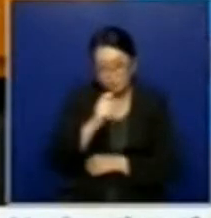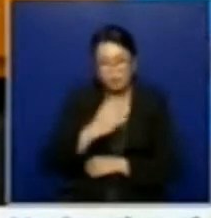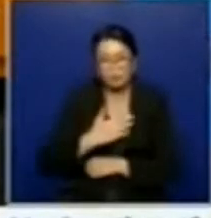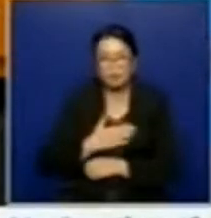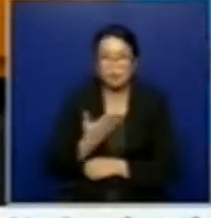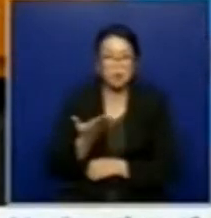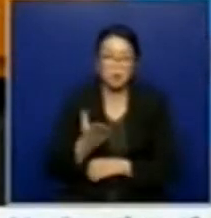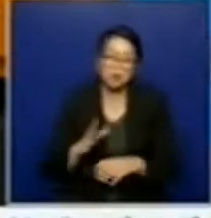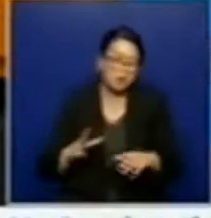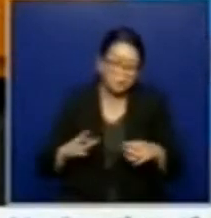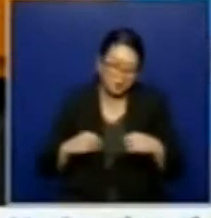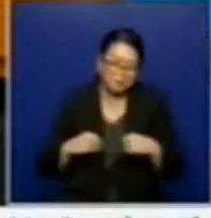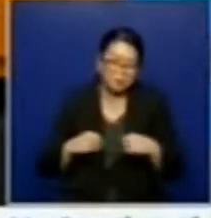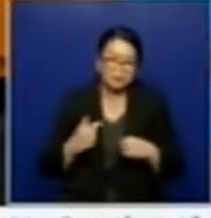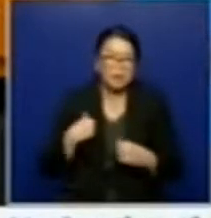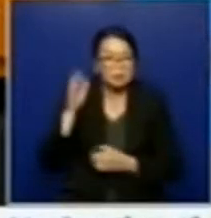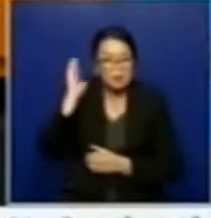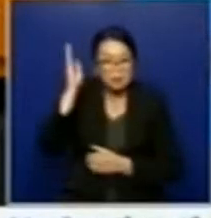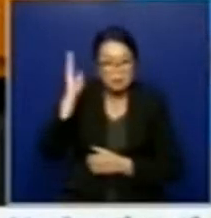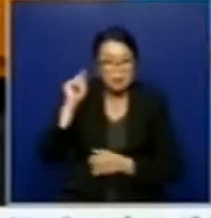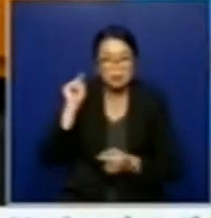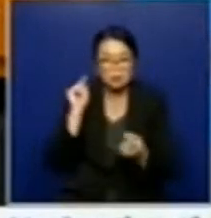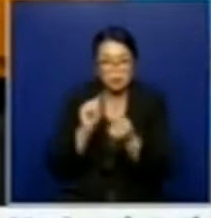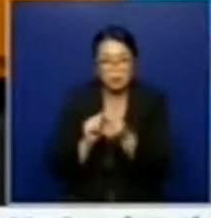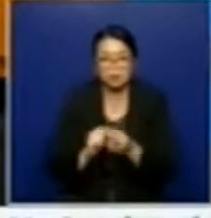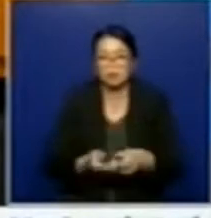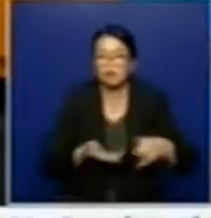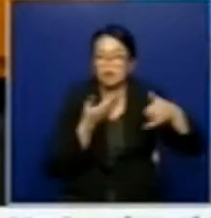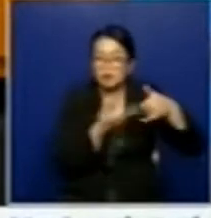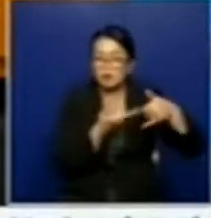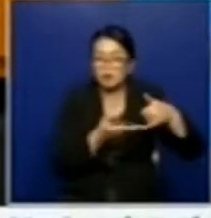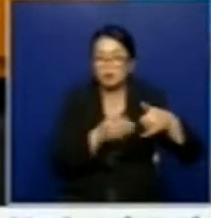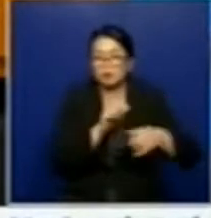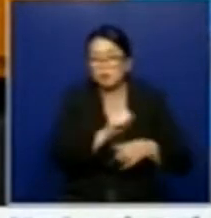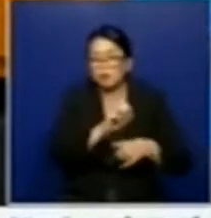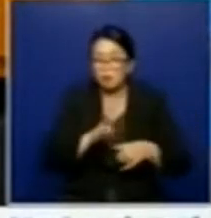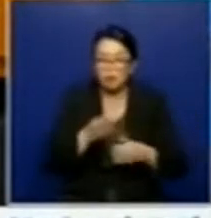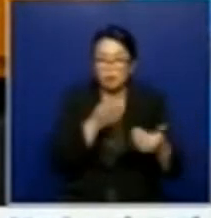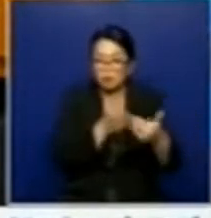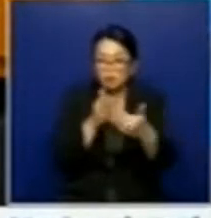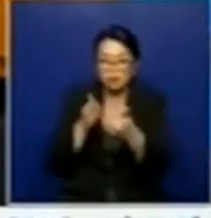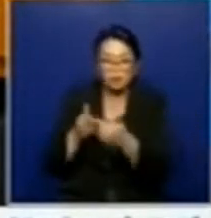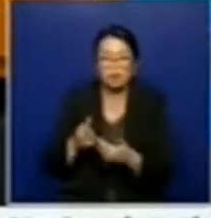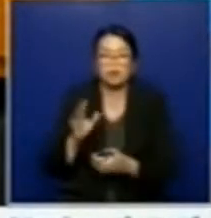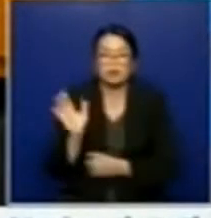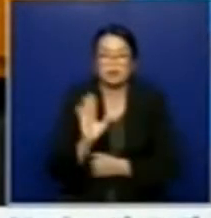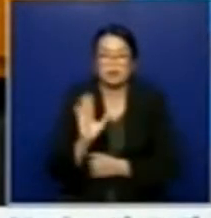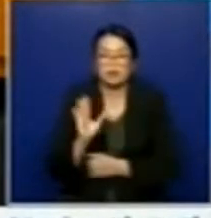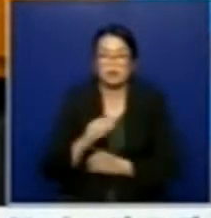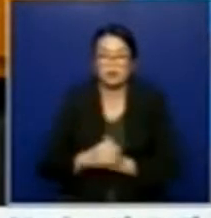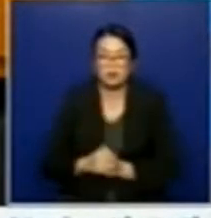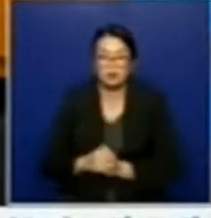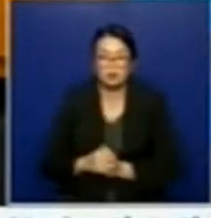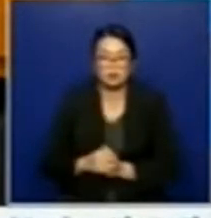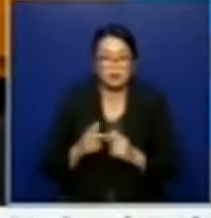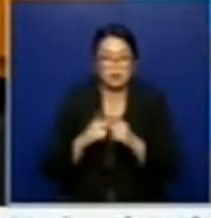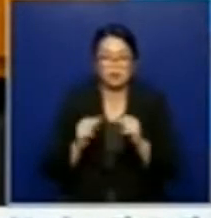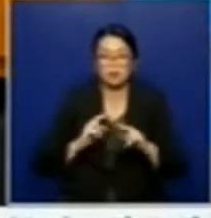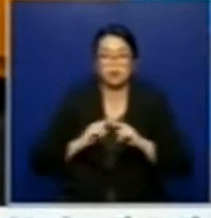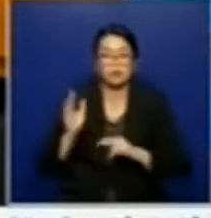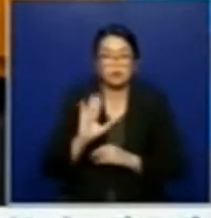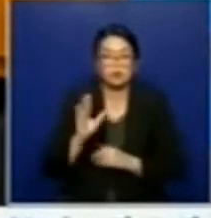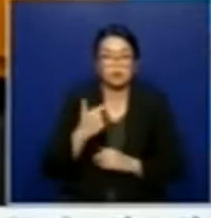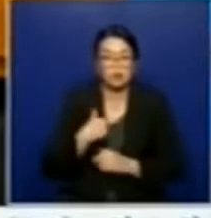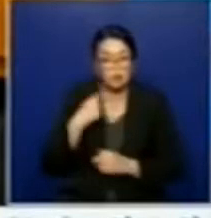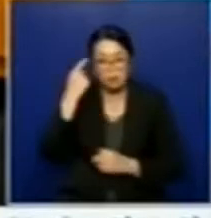สารภาพผมไม่ได้ตั้งใจที่จะอภิปรายถึงท่านวุฒิสมาชิกอย่างด้วยส่วนเรื่องส่วนตัวนะครับจริงแล้วท่านผม